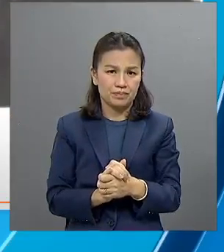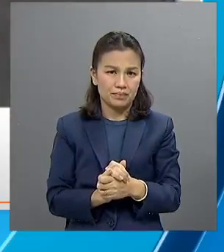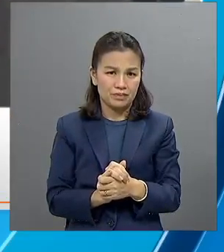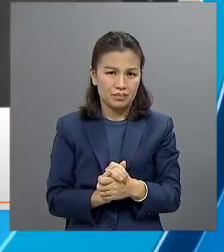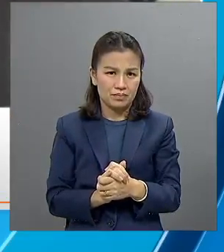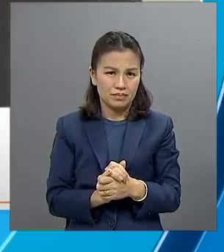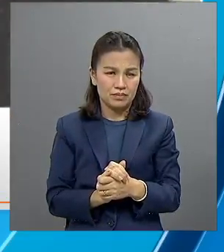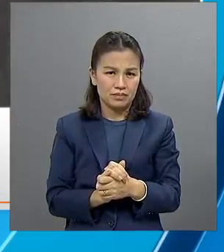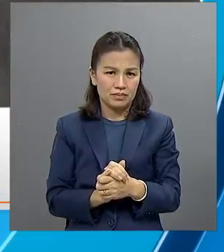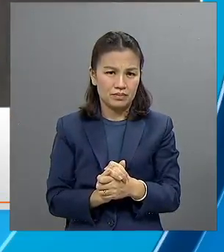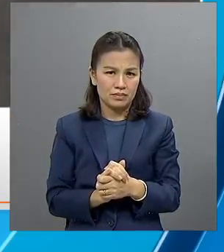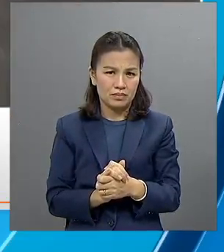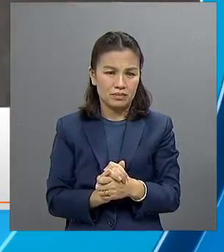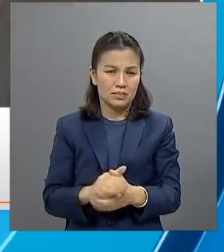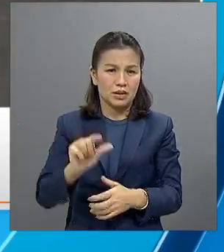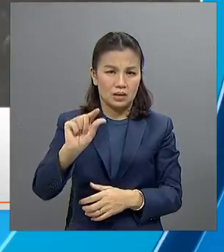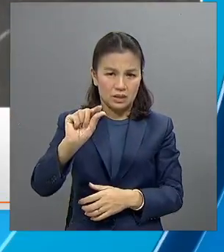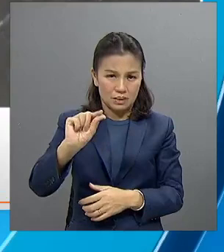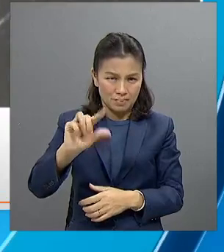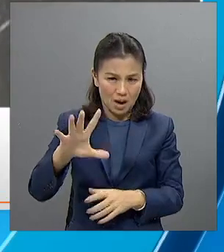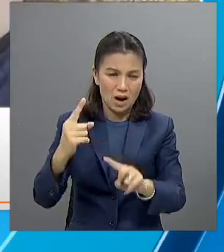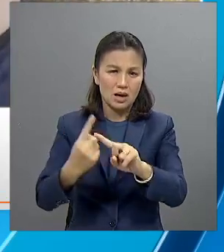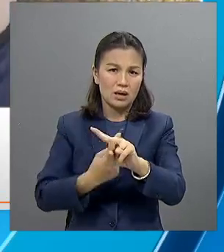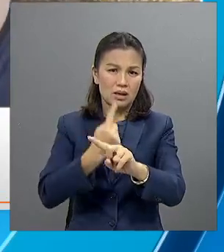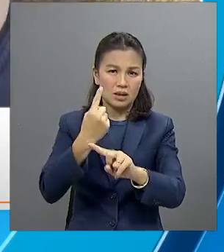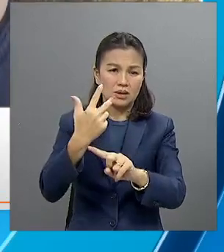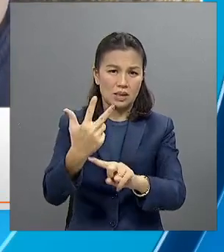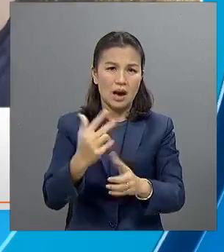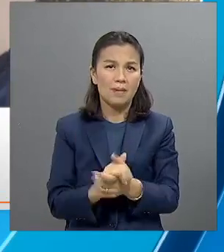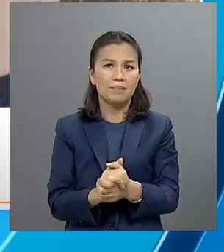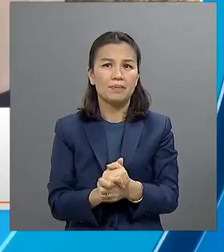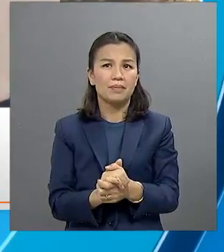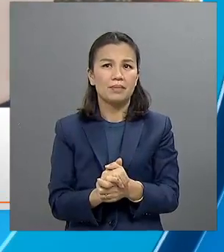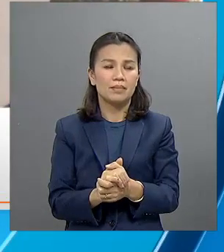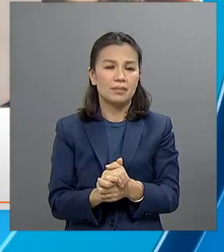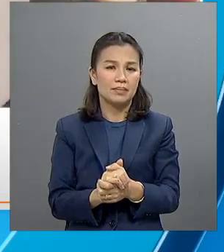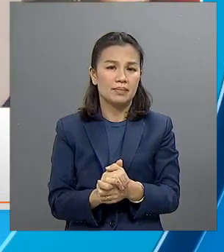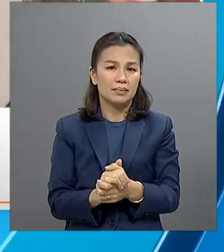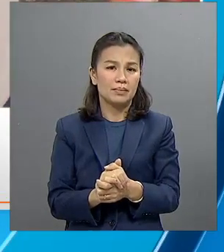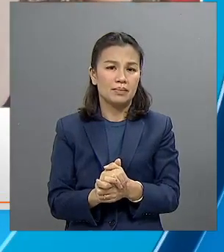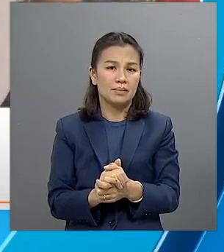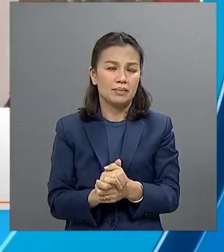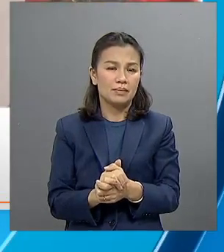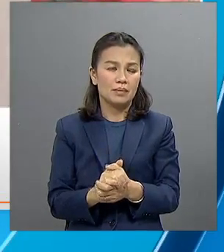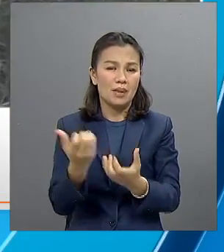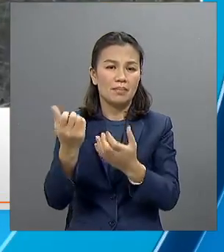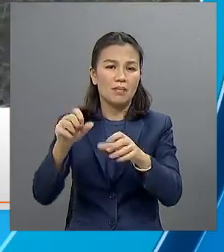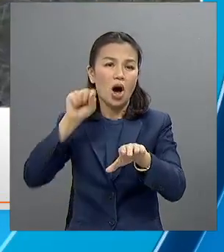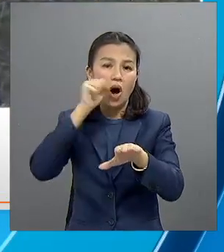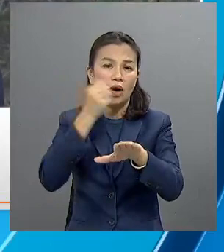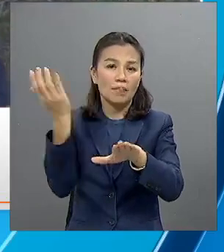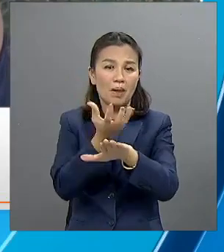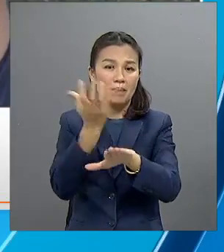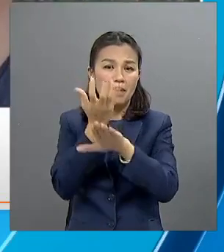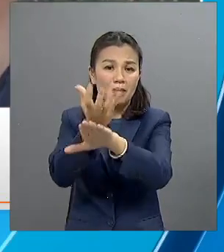วันที่25 ค่ะ เที่ยงคืนของวันที่25 พอปิดหีบแล้วมันก็จะไม่มีผลกระทบใช่ไหมคะ ใช่ครับแต่ข